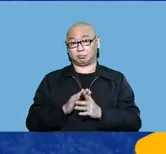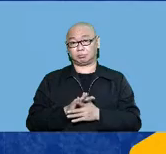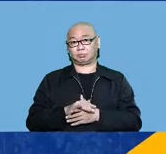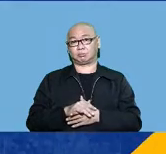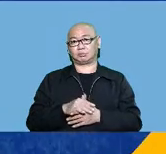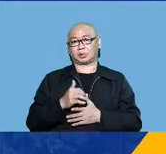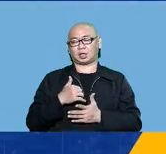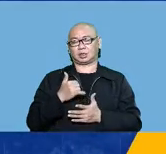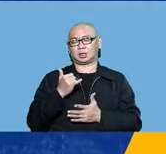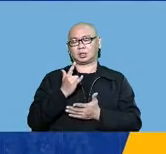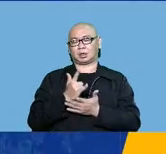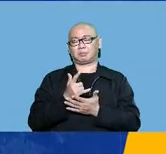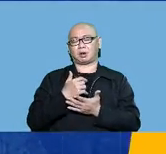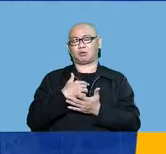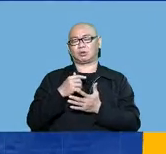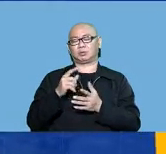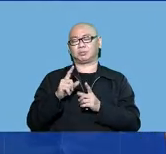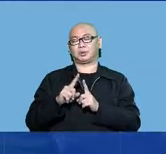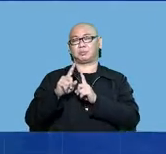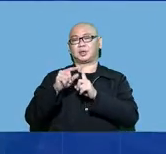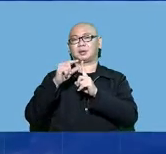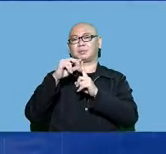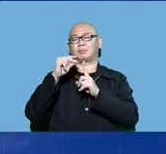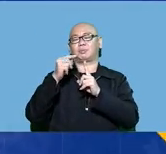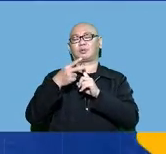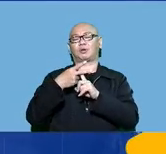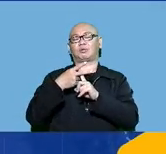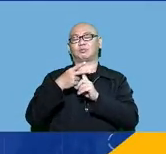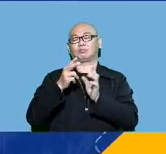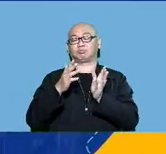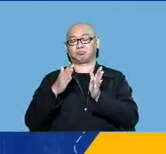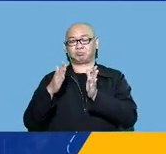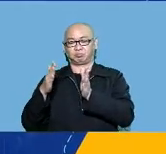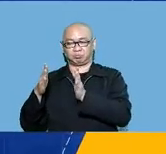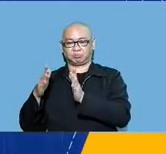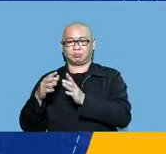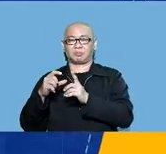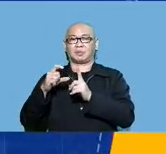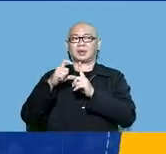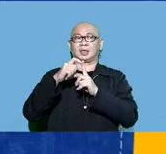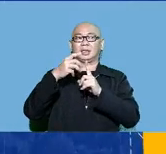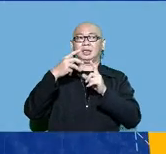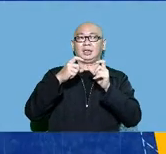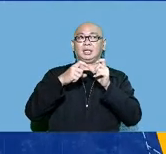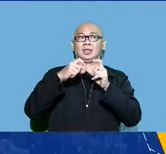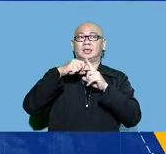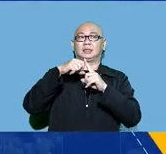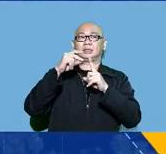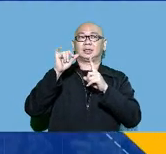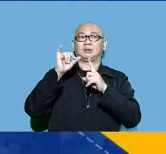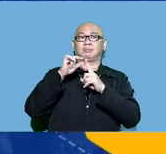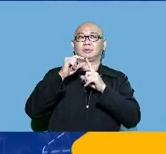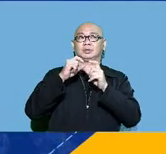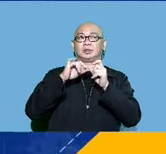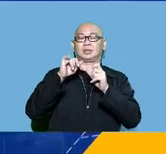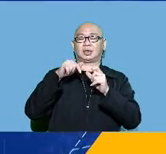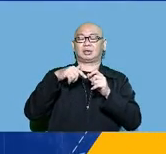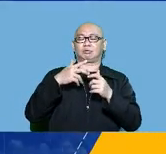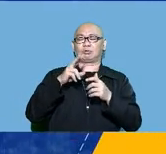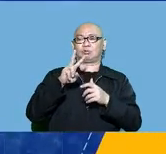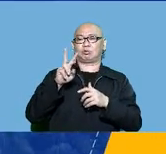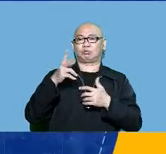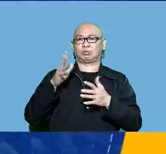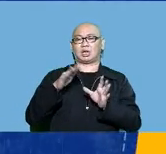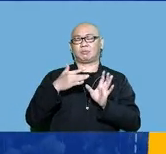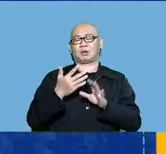Saya tetap mau dibimbing Prof. Kemudian deskripsi saya yang dua-duanya sudah almarhum, Bapak